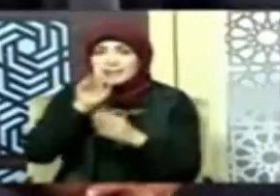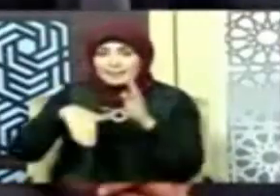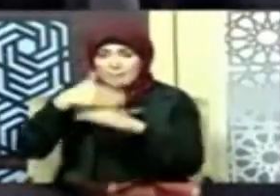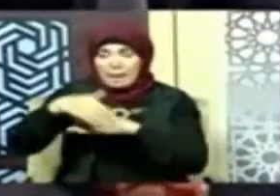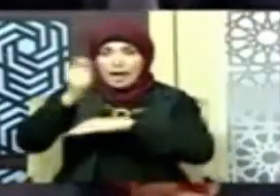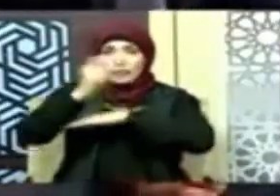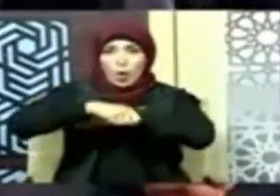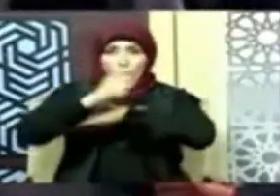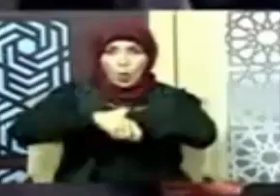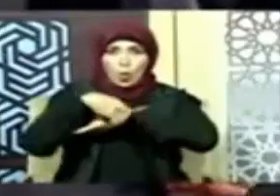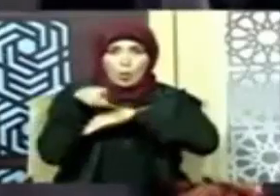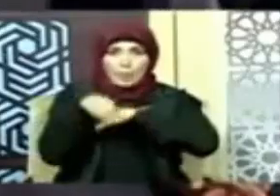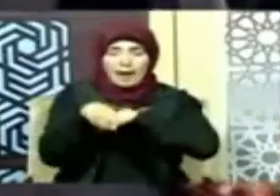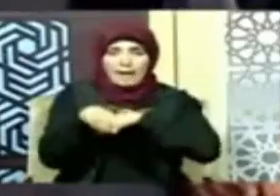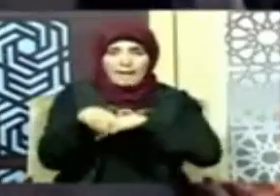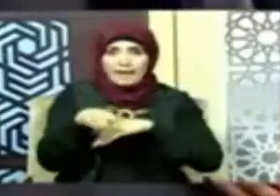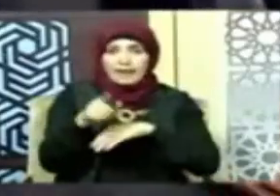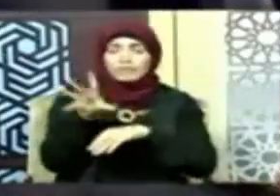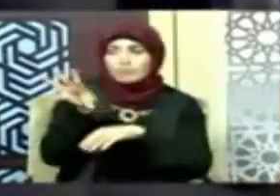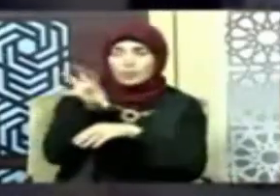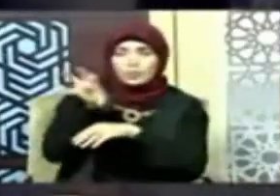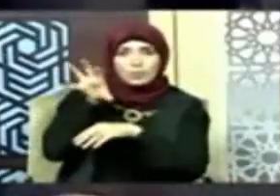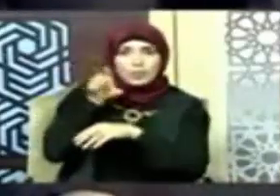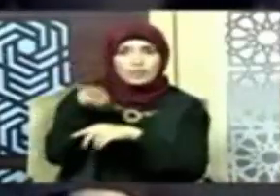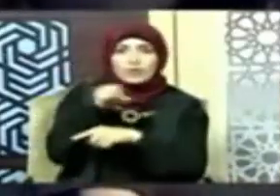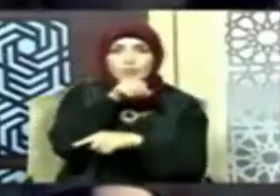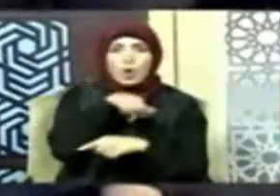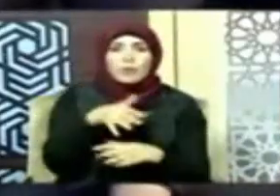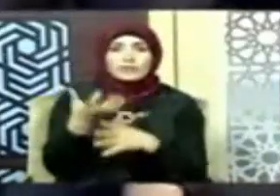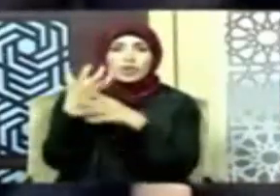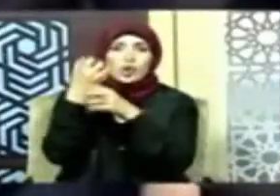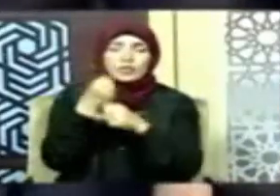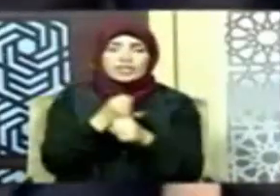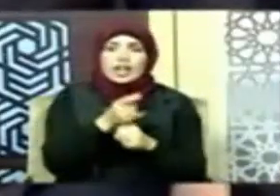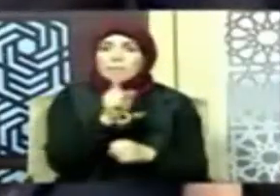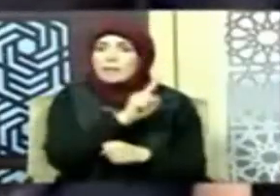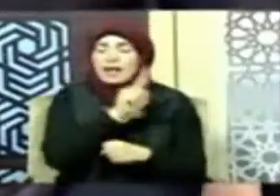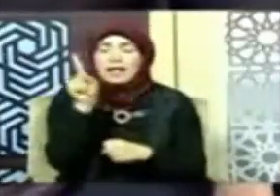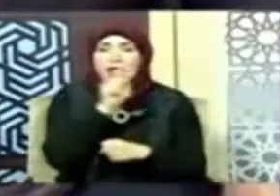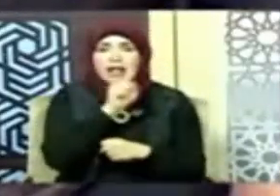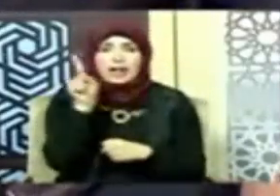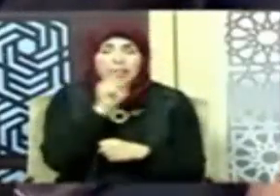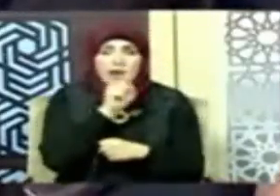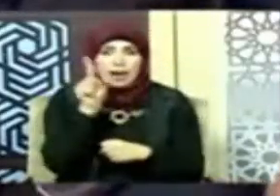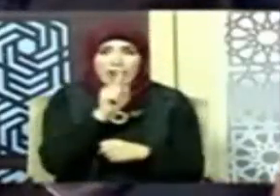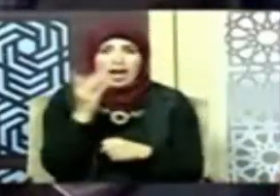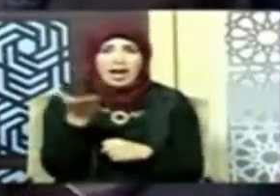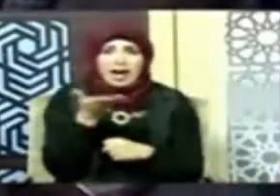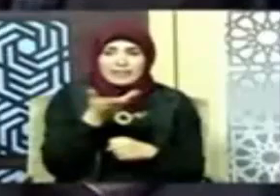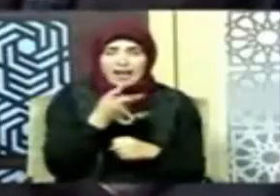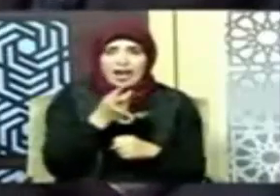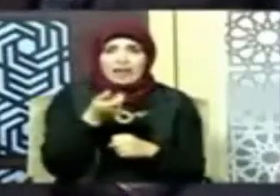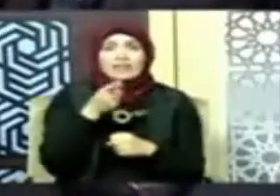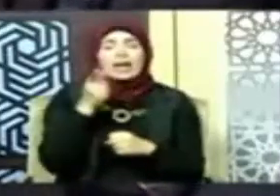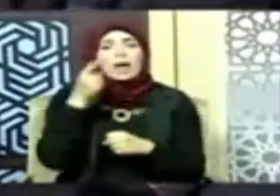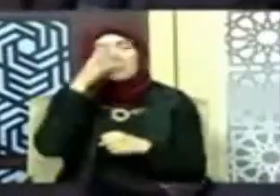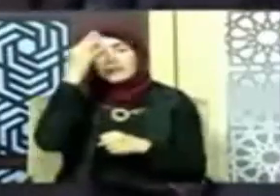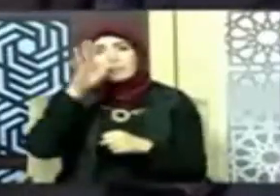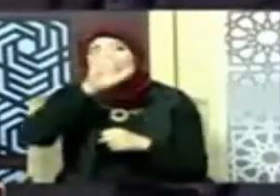وأقمت بعدك للعباد حكومة لا سوقة فيها ولا أمراء،